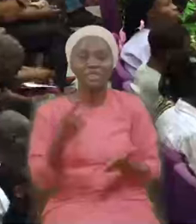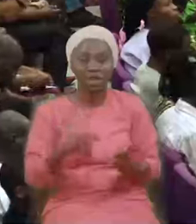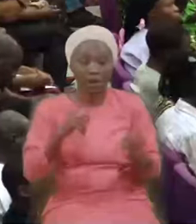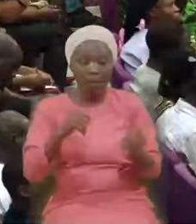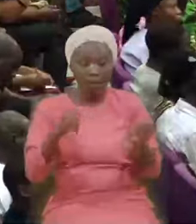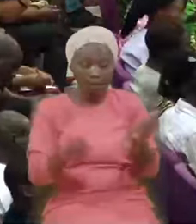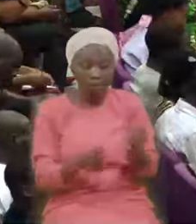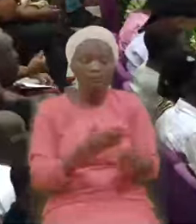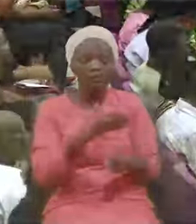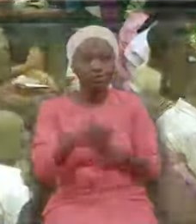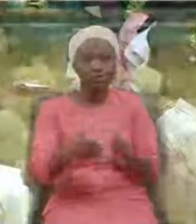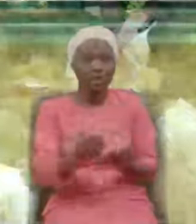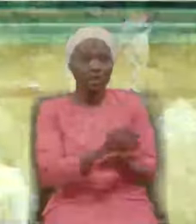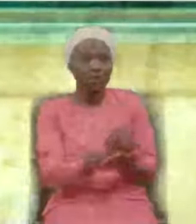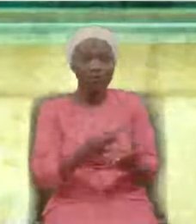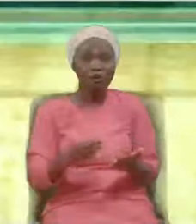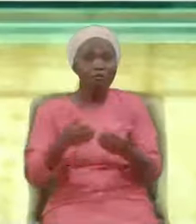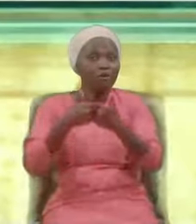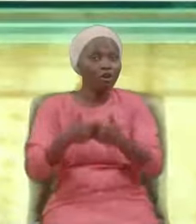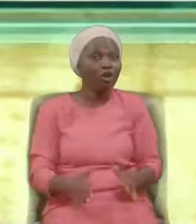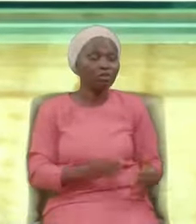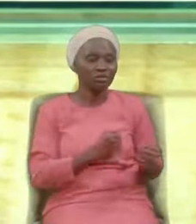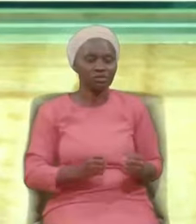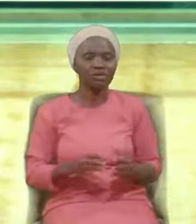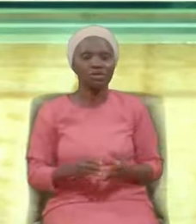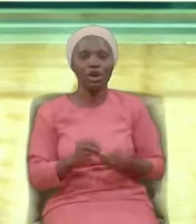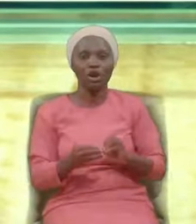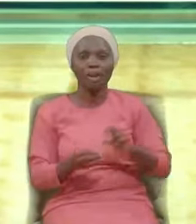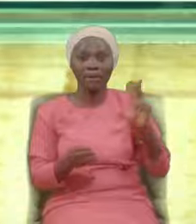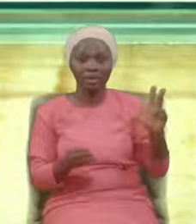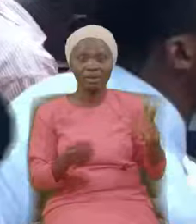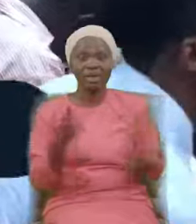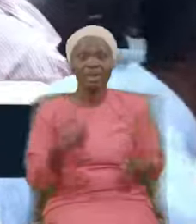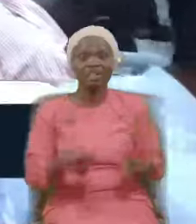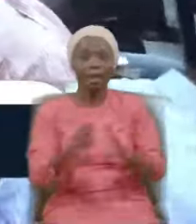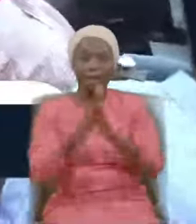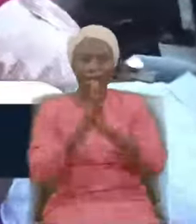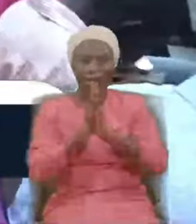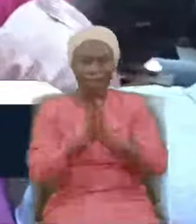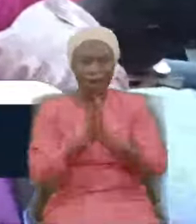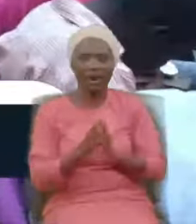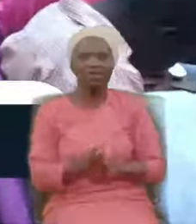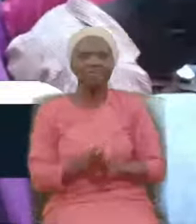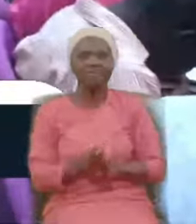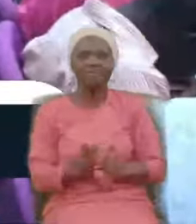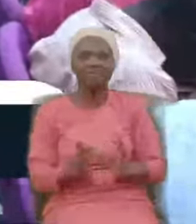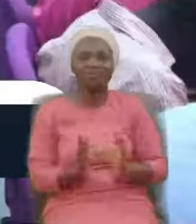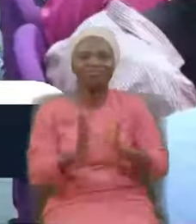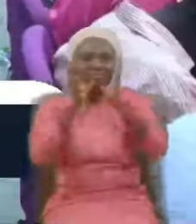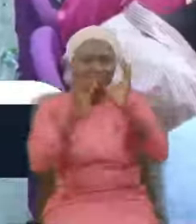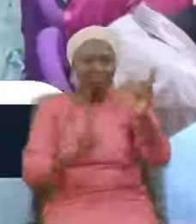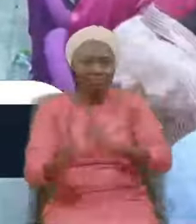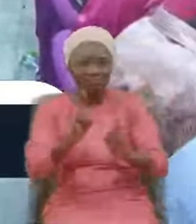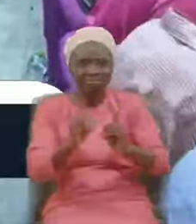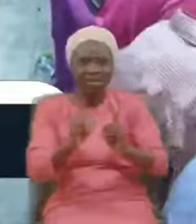de la force perdue. Toi, la prière. Quelqu'un là. Aidez-moi à crier prière. Vous êtes là, je